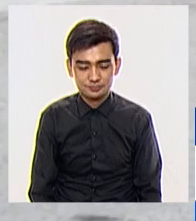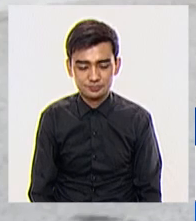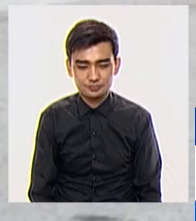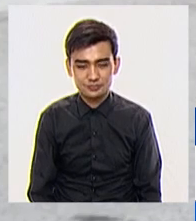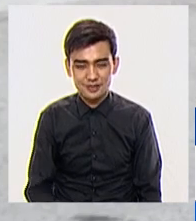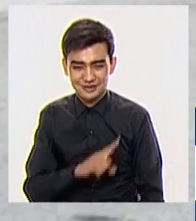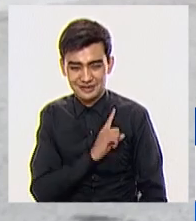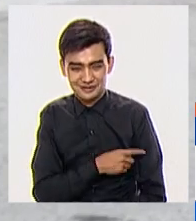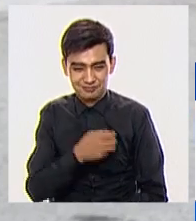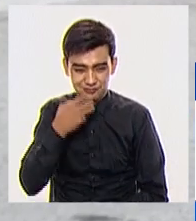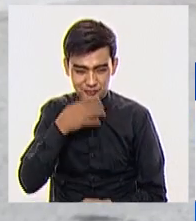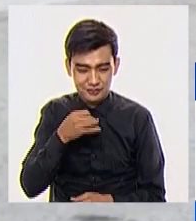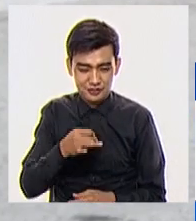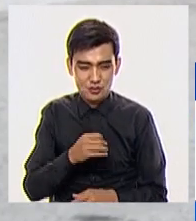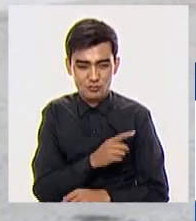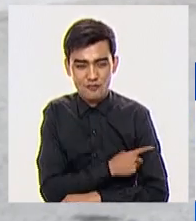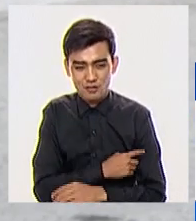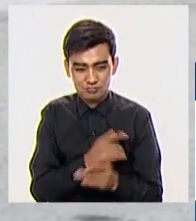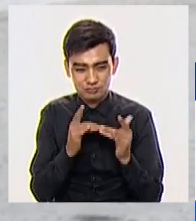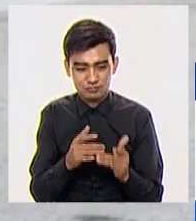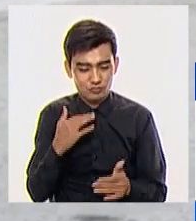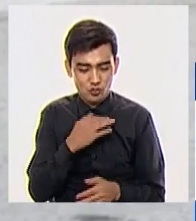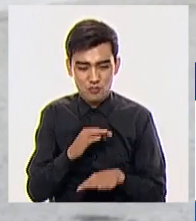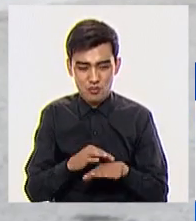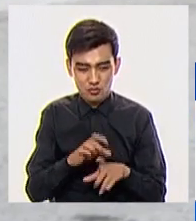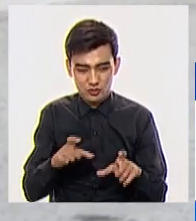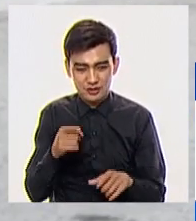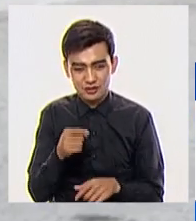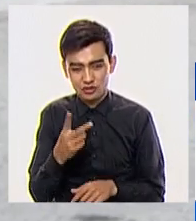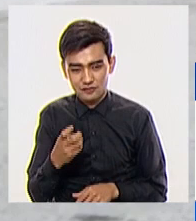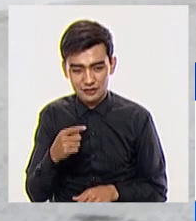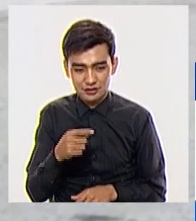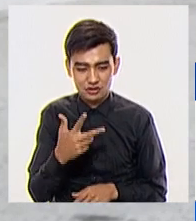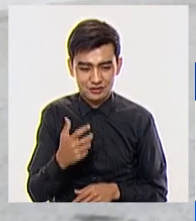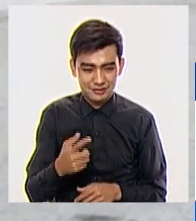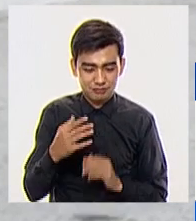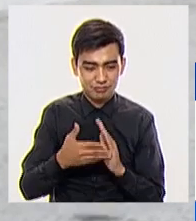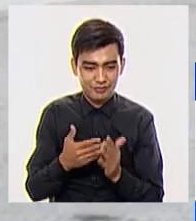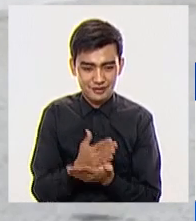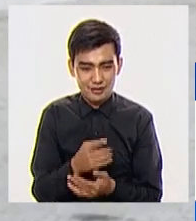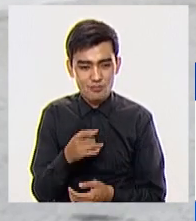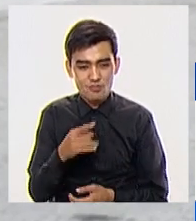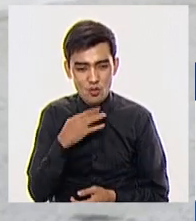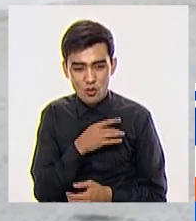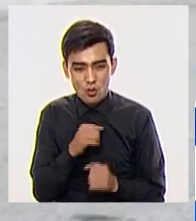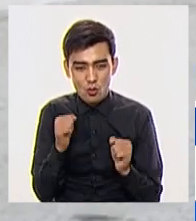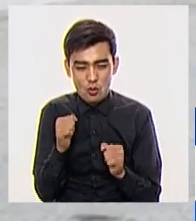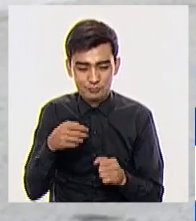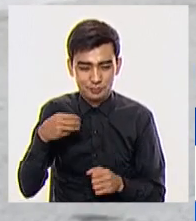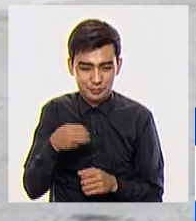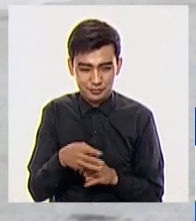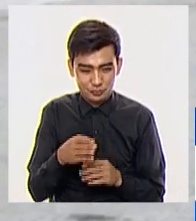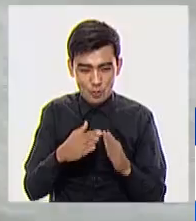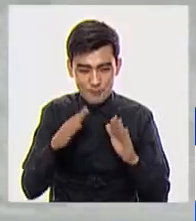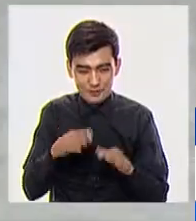Қатты ыстықтан жедел жәрдемге ауырып түсіратқан науқастар көп. Күніне 1200-1300 шақыртуға барамыз. Олардың көбі салқындатқыштың астына отырып